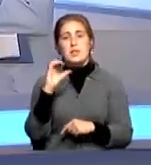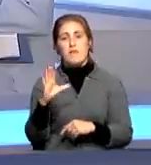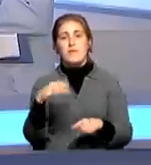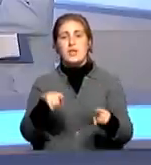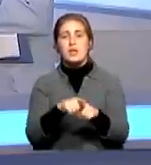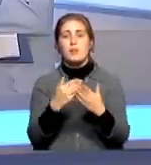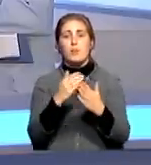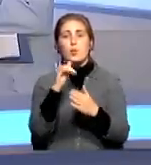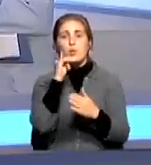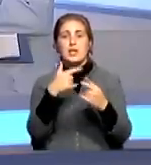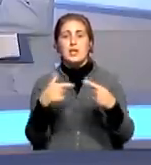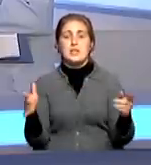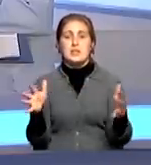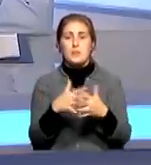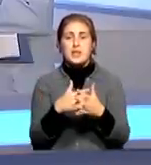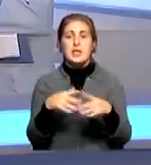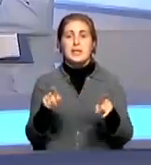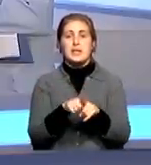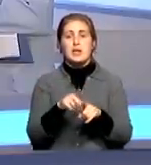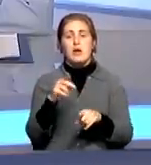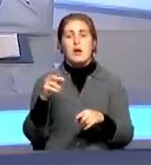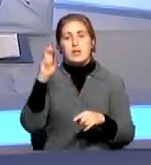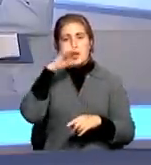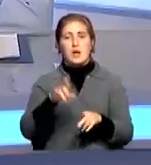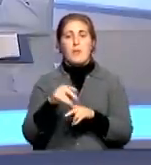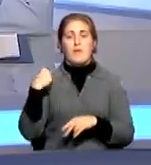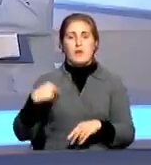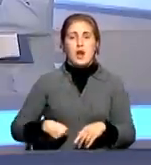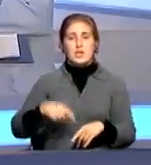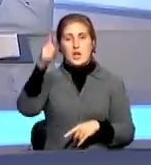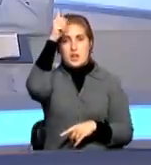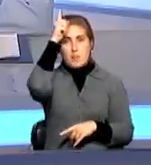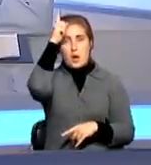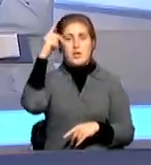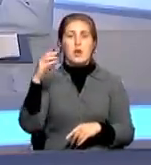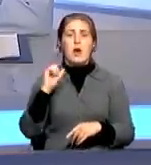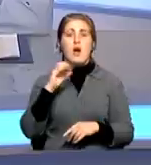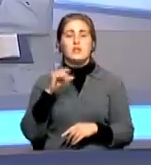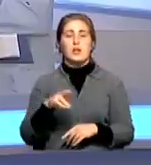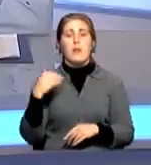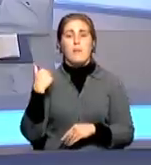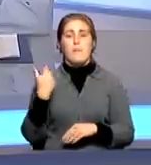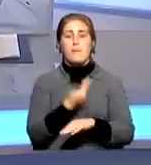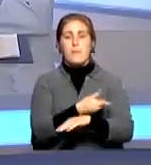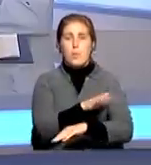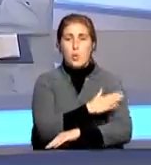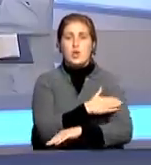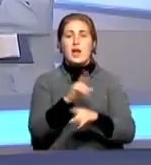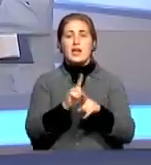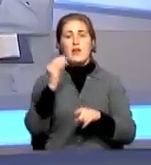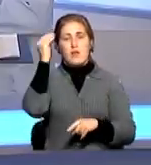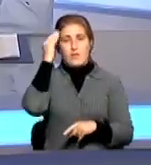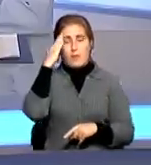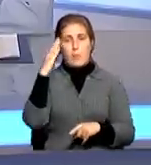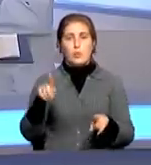рода курительных смесей. Такие страны, как Франция, Германия, Австрия, Польша, в общем-то, в Японии тоже запрещены